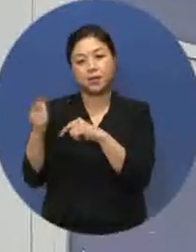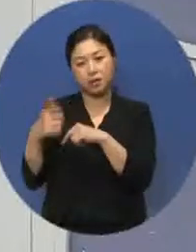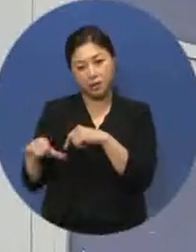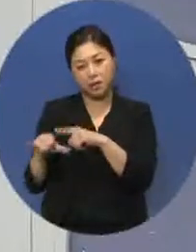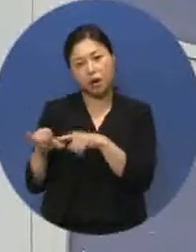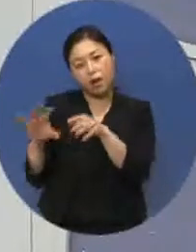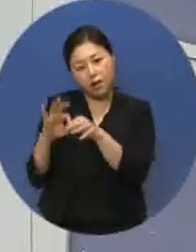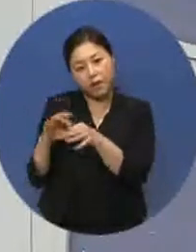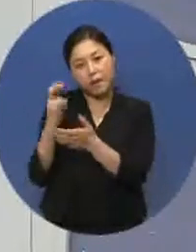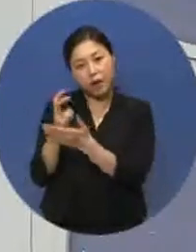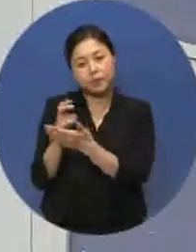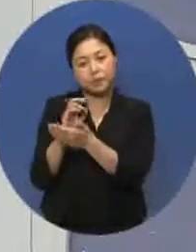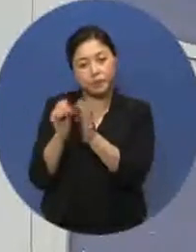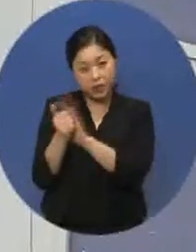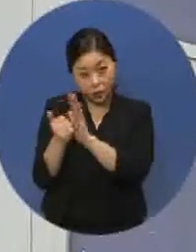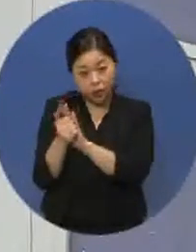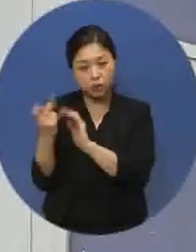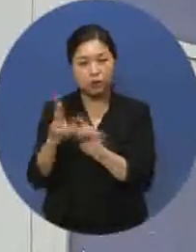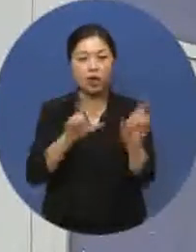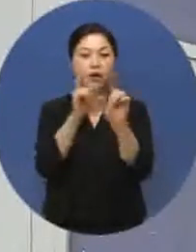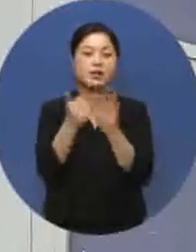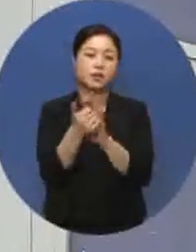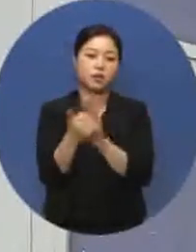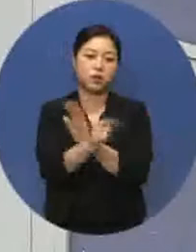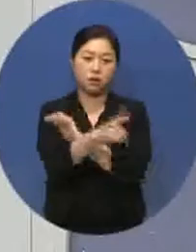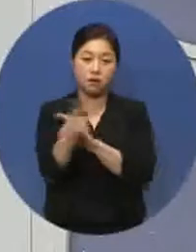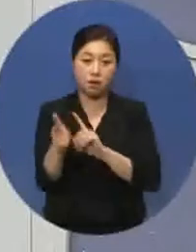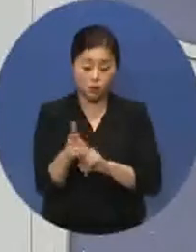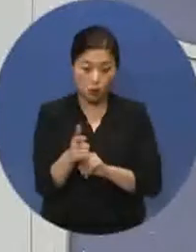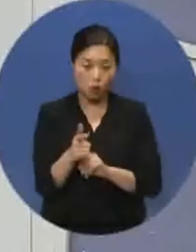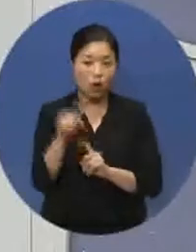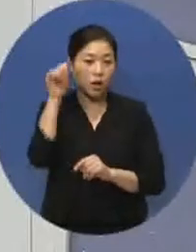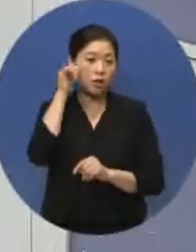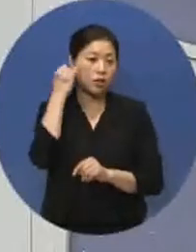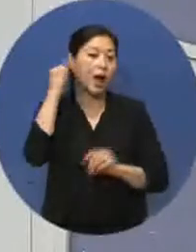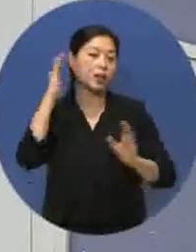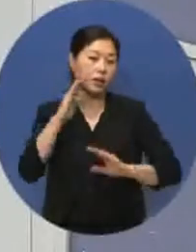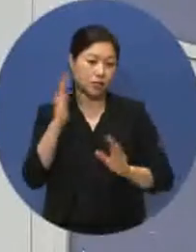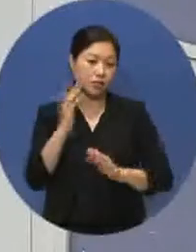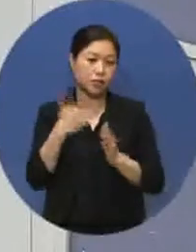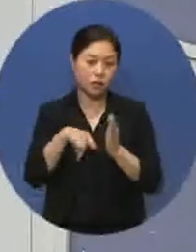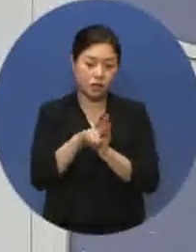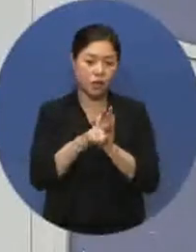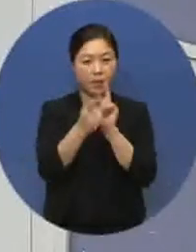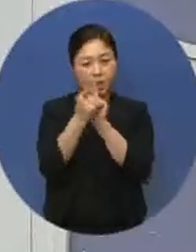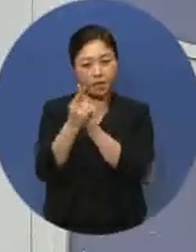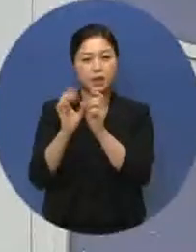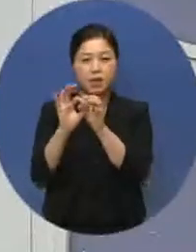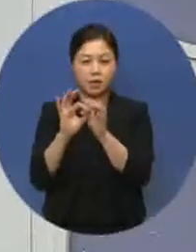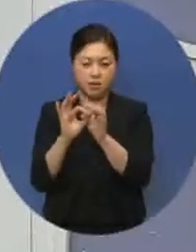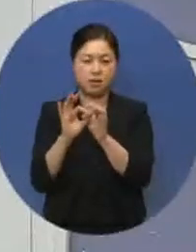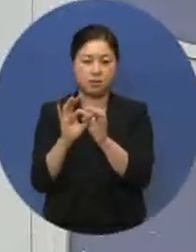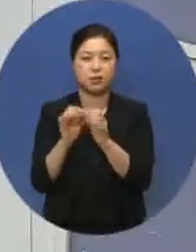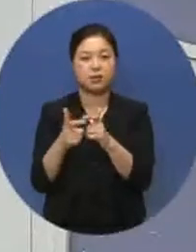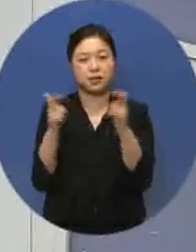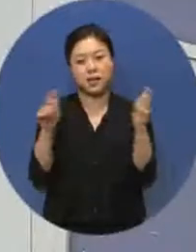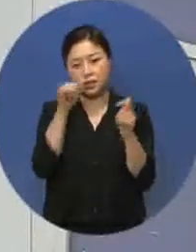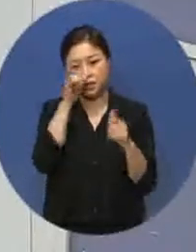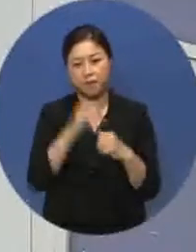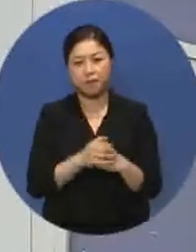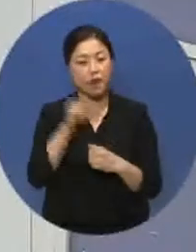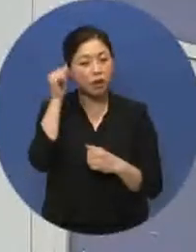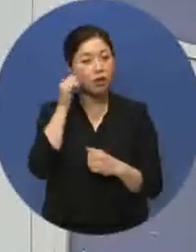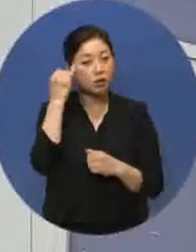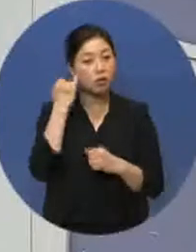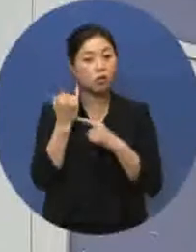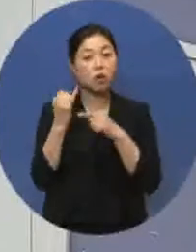지원 생활 지원 이런 업무를 하면서 청소년들과 계속 접촉을 늘려가고 있습니다. 그리고 청소년들에 대해서는 아주 기초적인